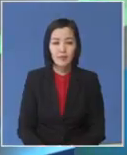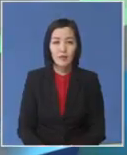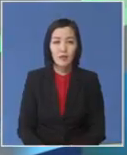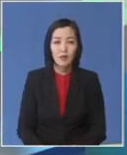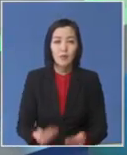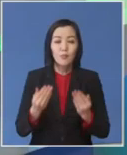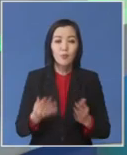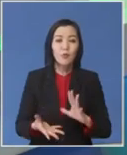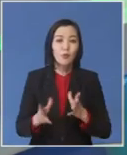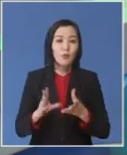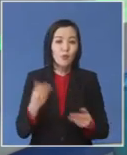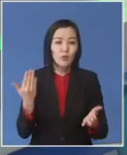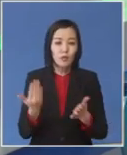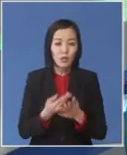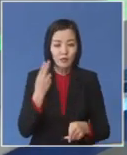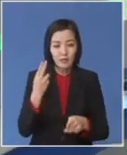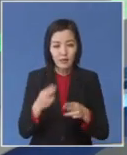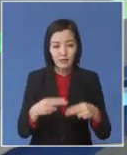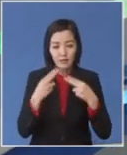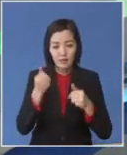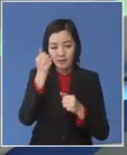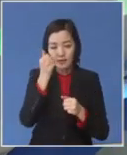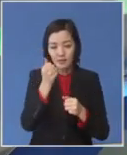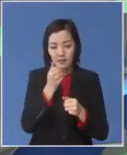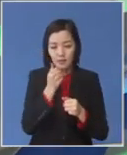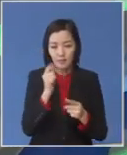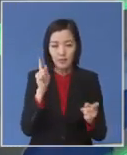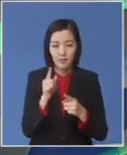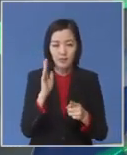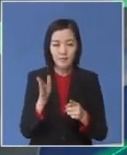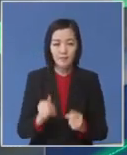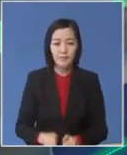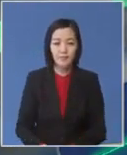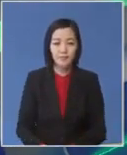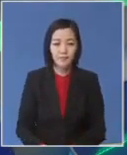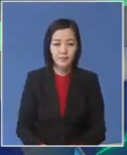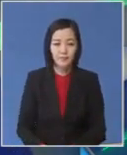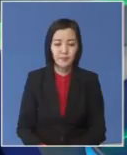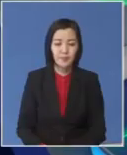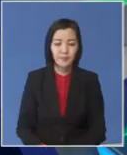Дүйсенбіге келіп түскен жаңалықтар легі осындай болды. Келесі жүздескенше аман сау болыңыздар.